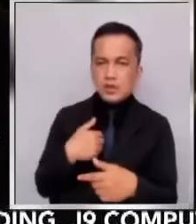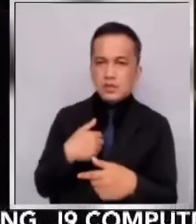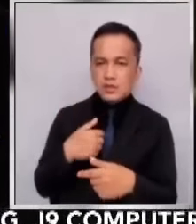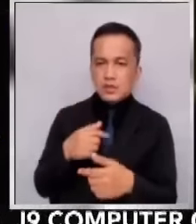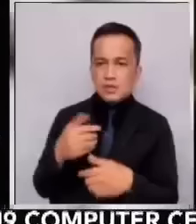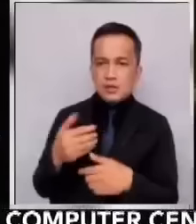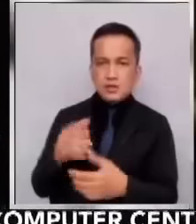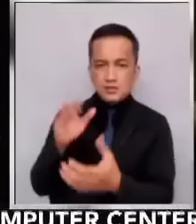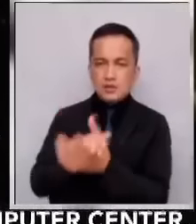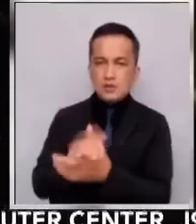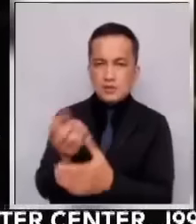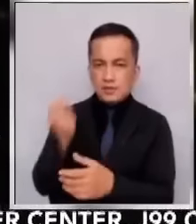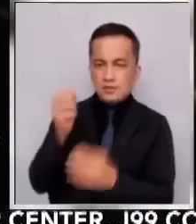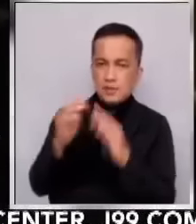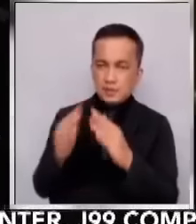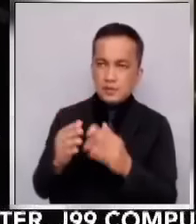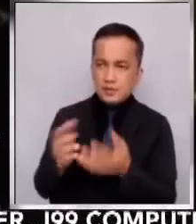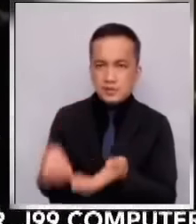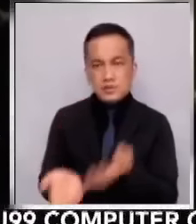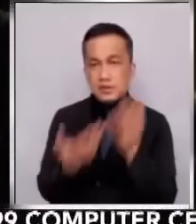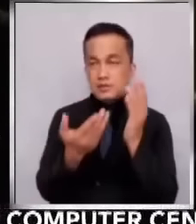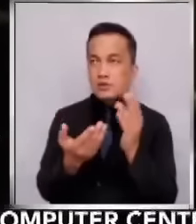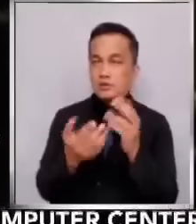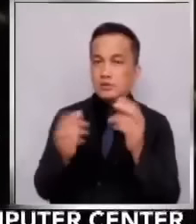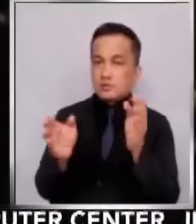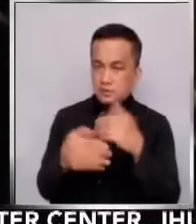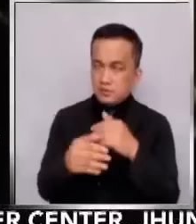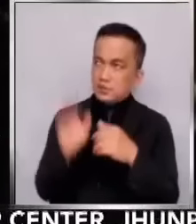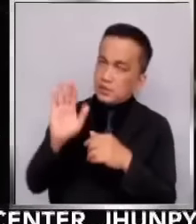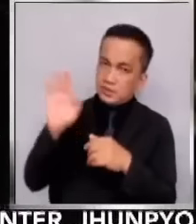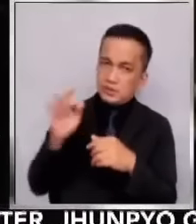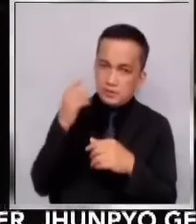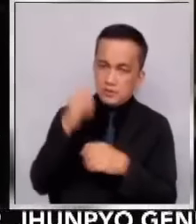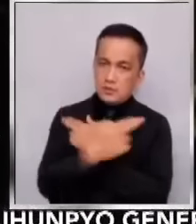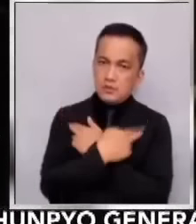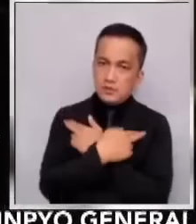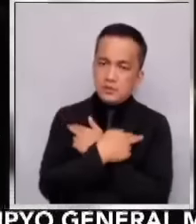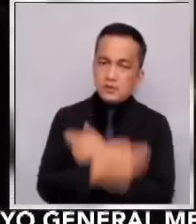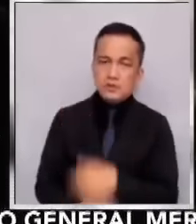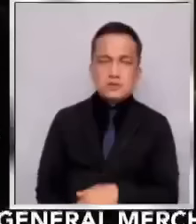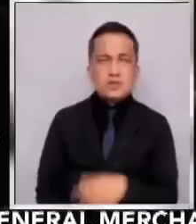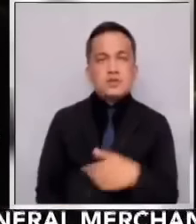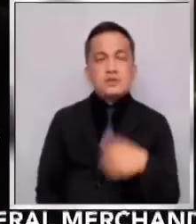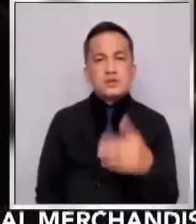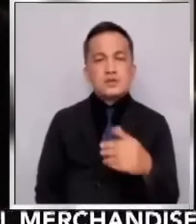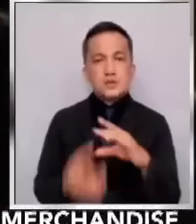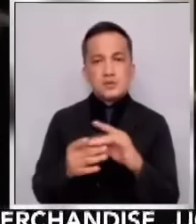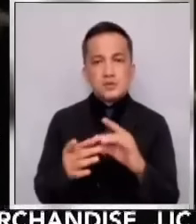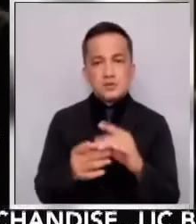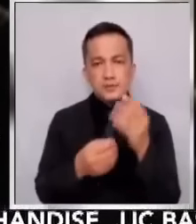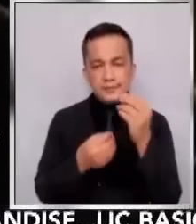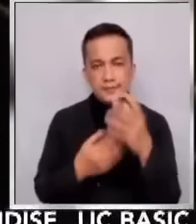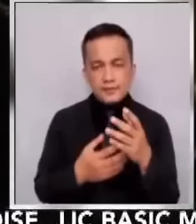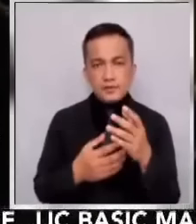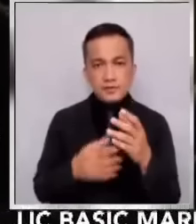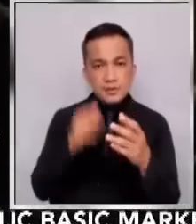bahay. Inakyat po ako sa kwarto nila para magpahinga. Tapos, ang kwento po sa akin nung asawa,